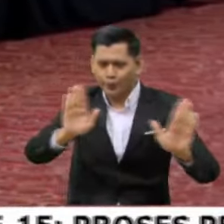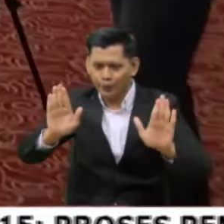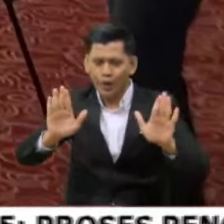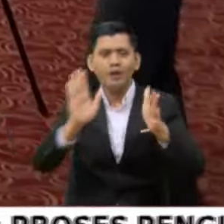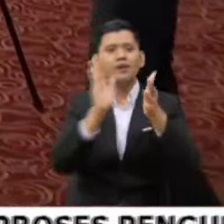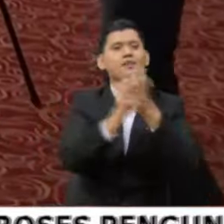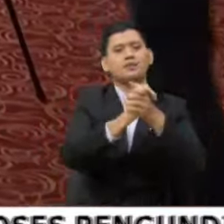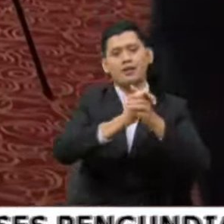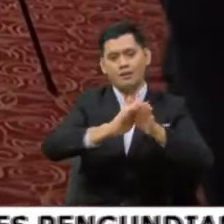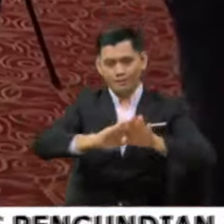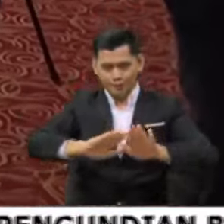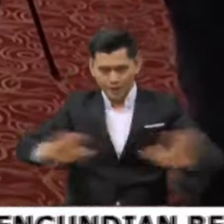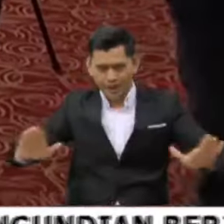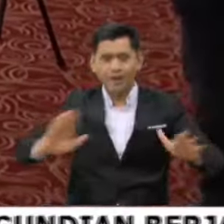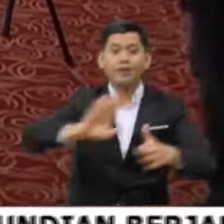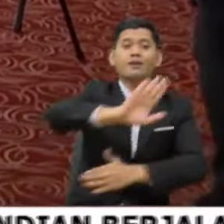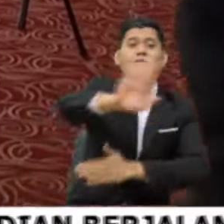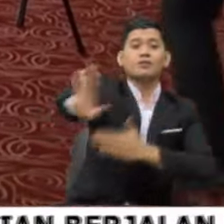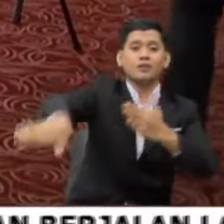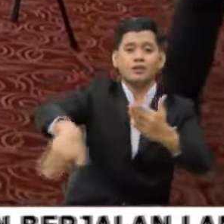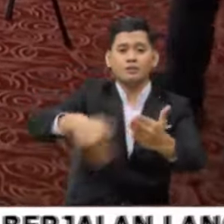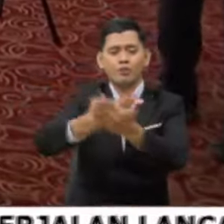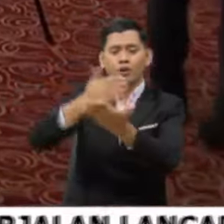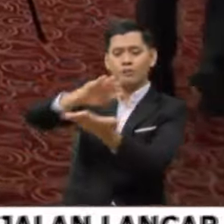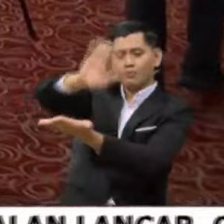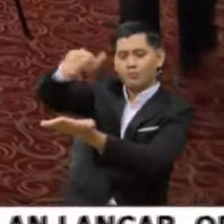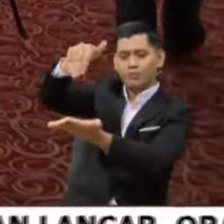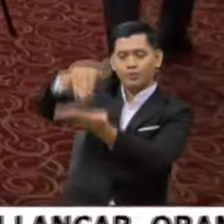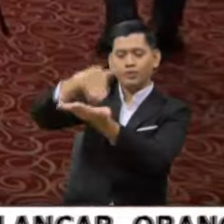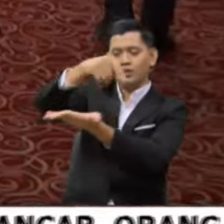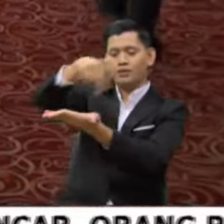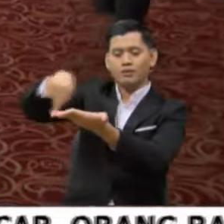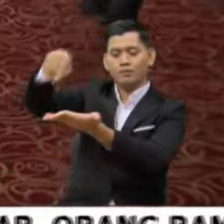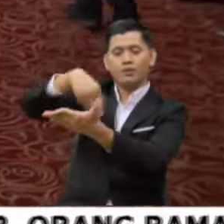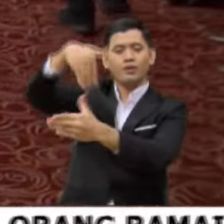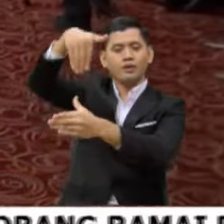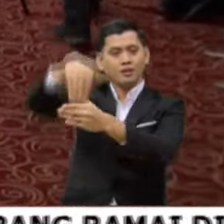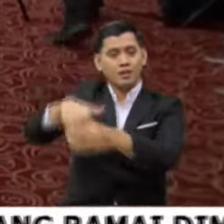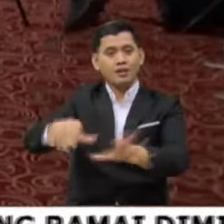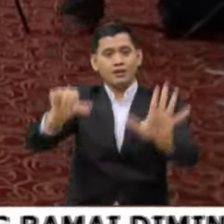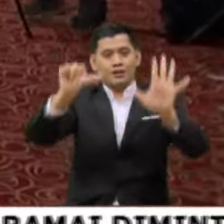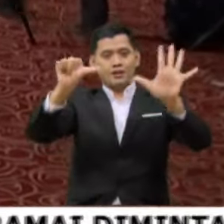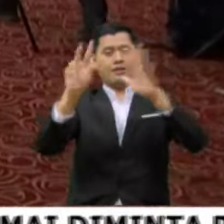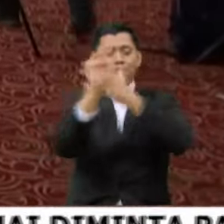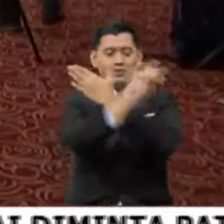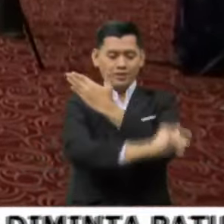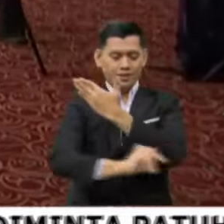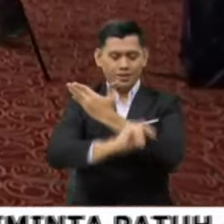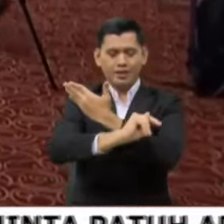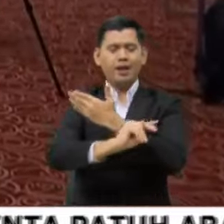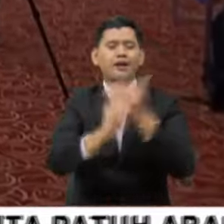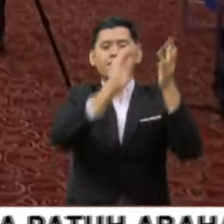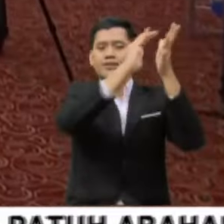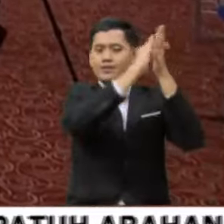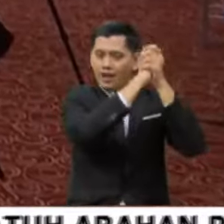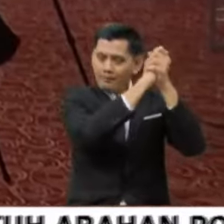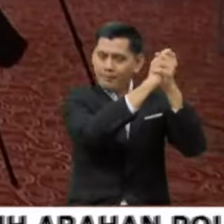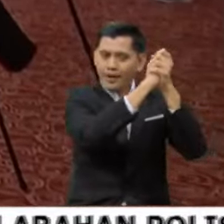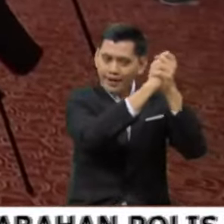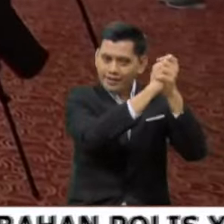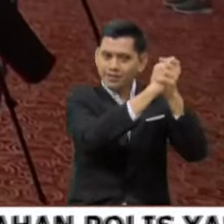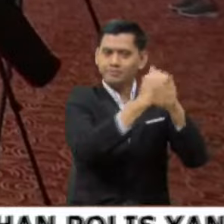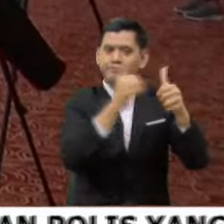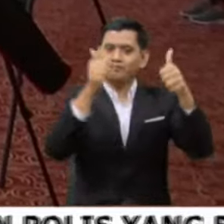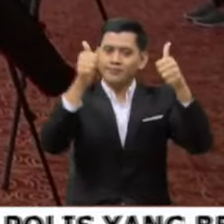keselamatan di kesemua pusat mengundi di 6 negeri terlibat. Jadi kita ucapkan syabas dan tahniah